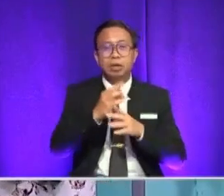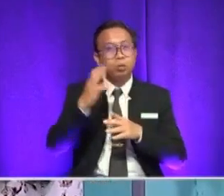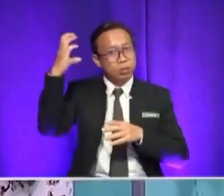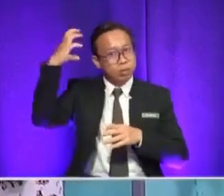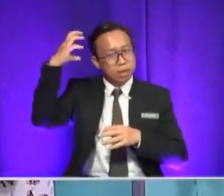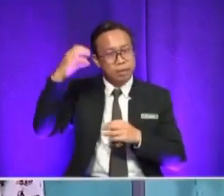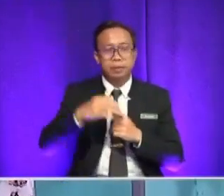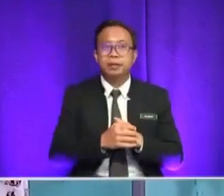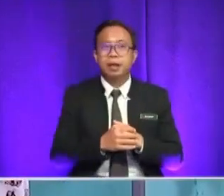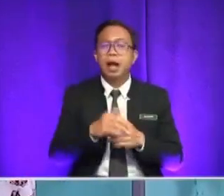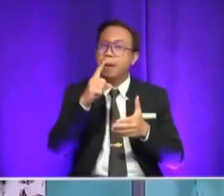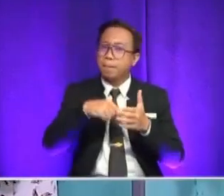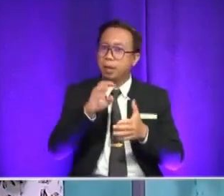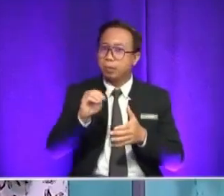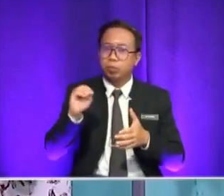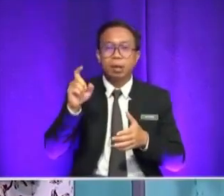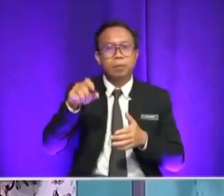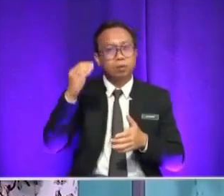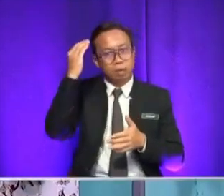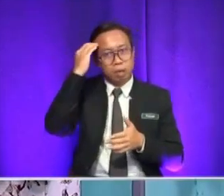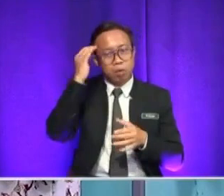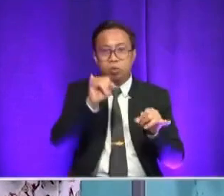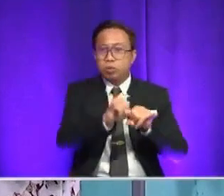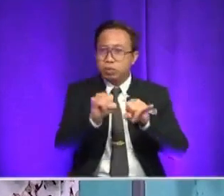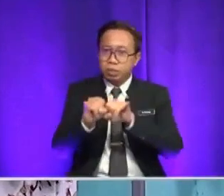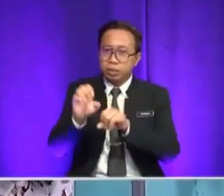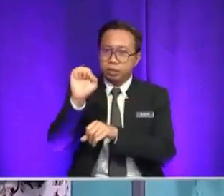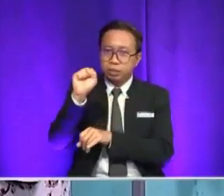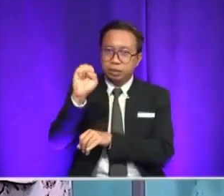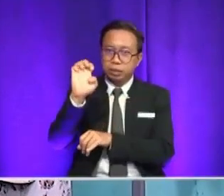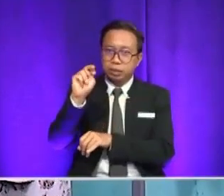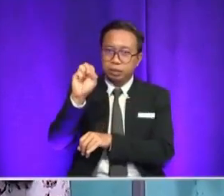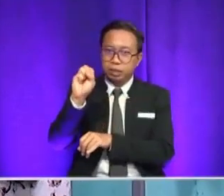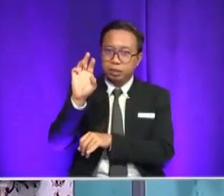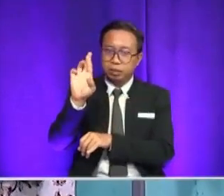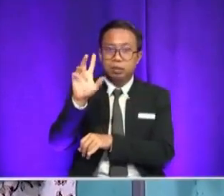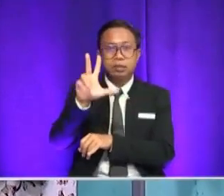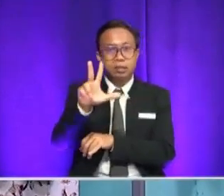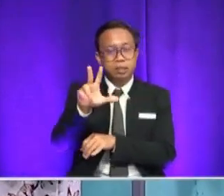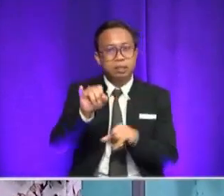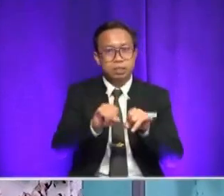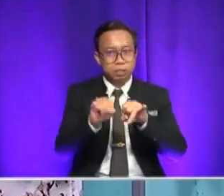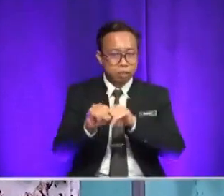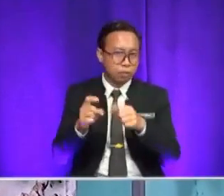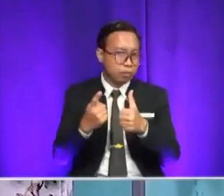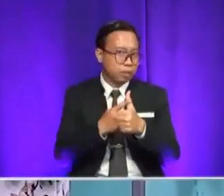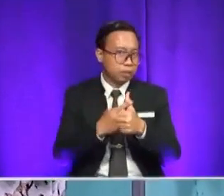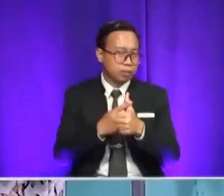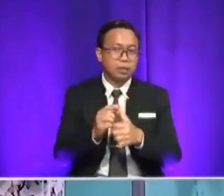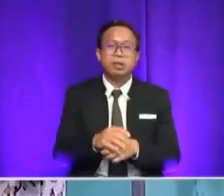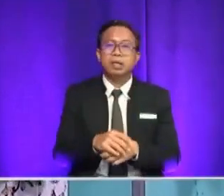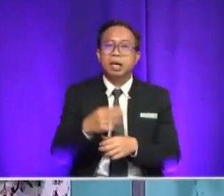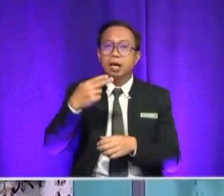Dekat sini apa yang murid perlu tahu adalah jenis sensor. Ada 3 jenis sensor. Okey, sensor yang pertama adalah